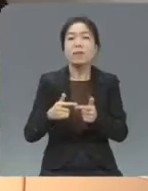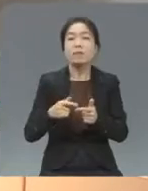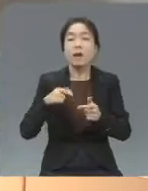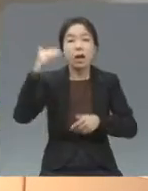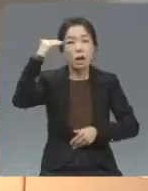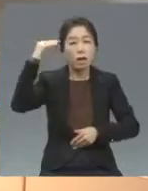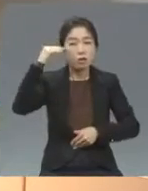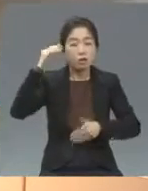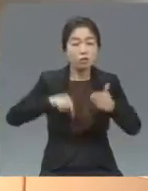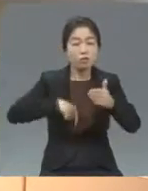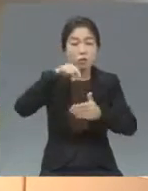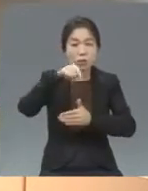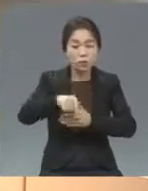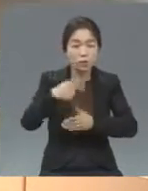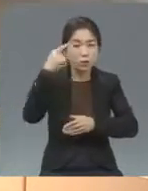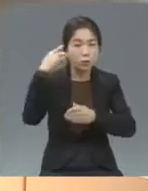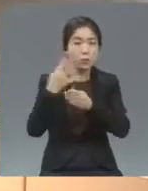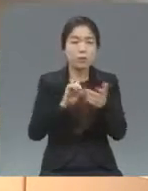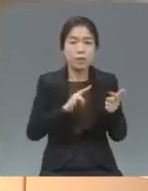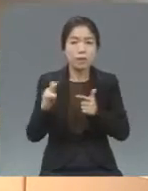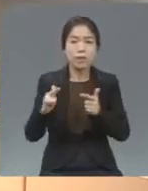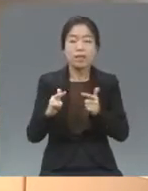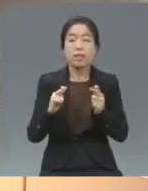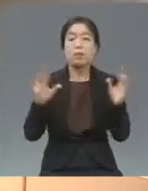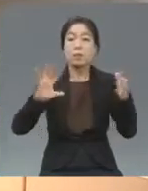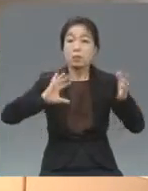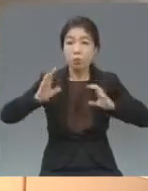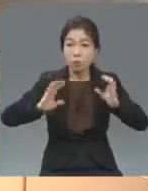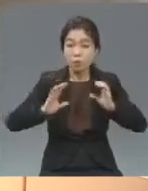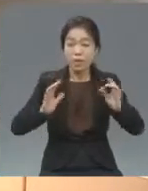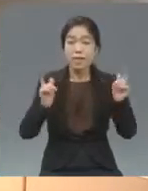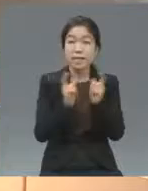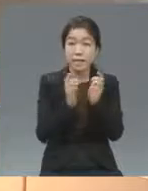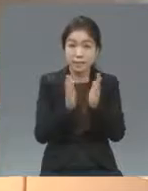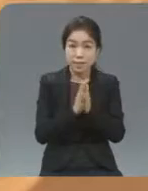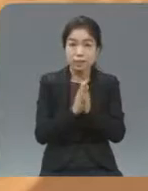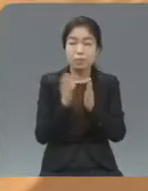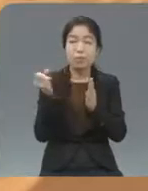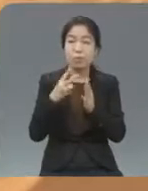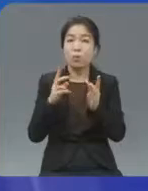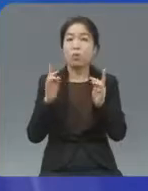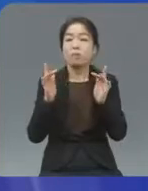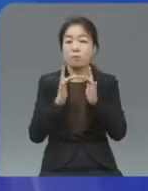국내외 석학이 토론회에 온 오프라인으로 참석할 예정입니다.